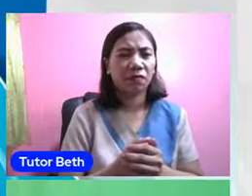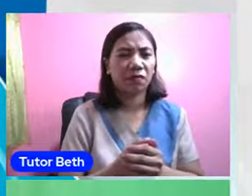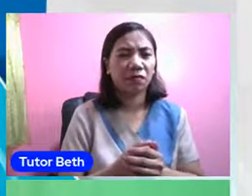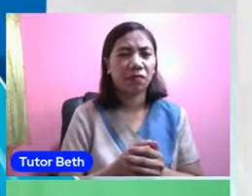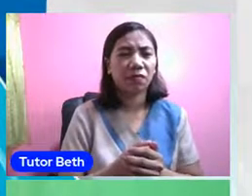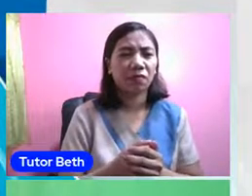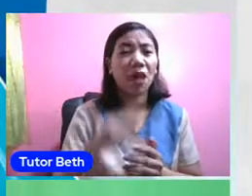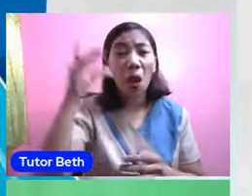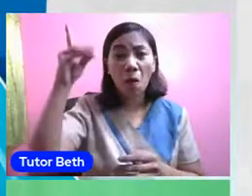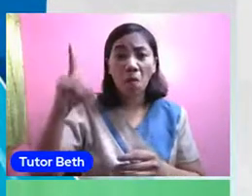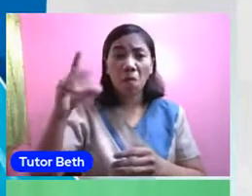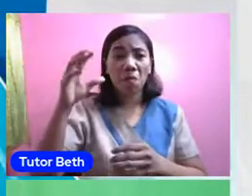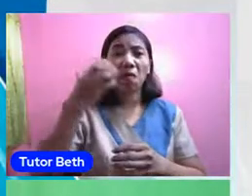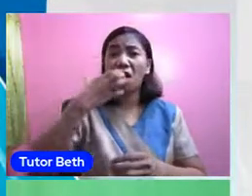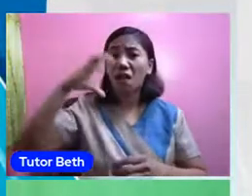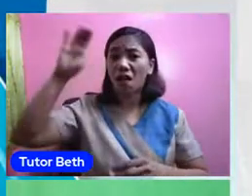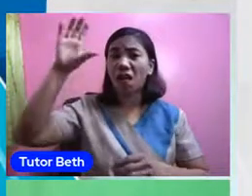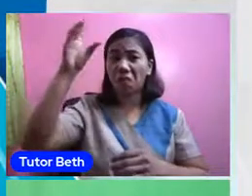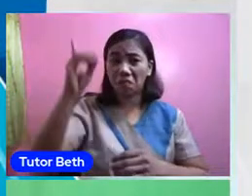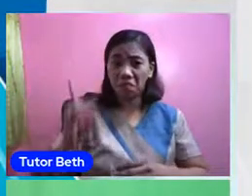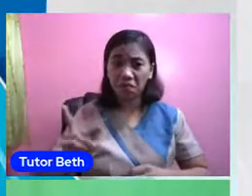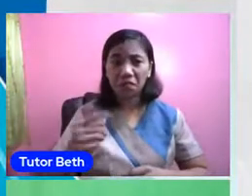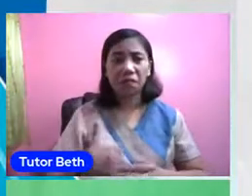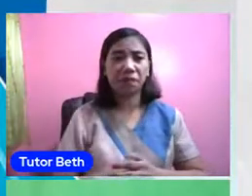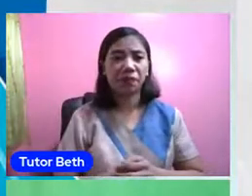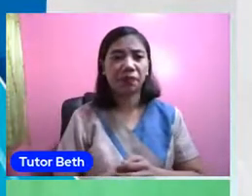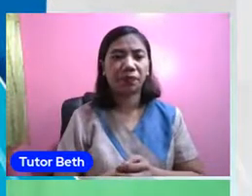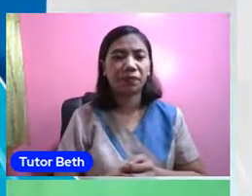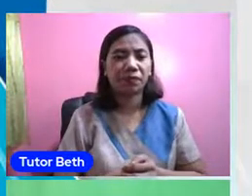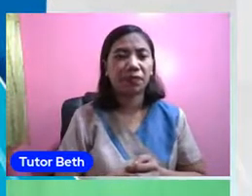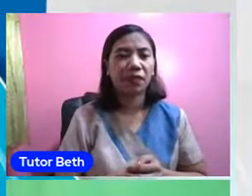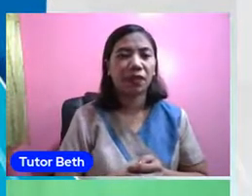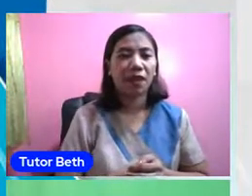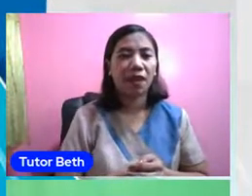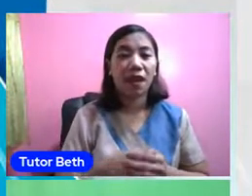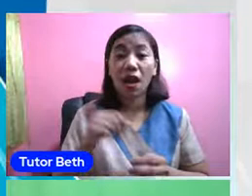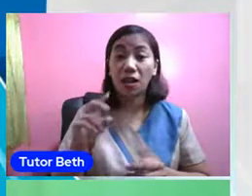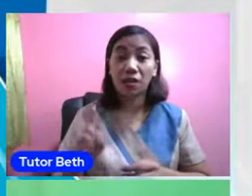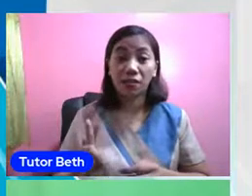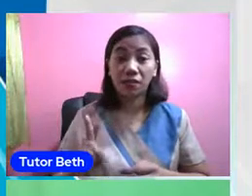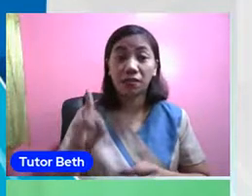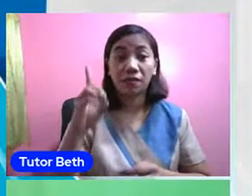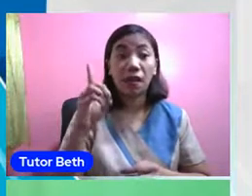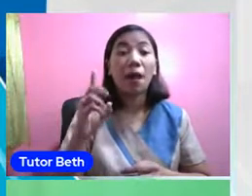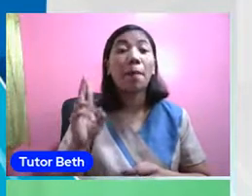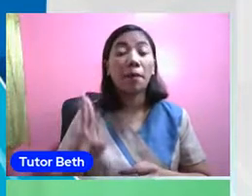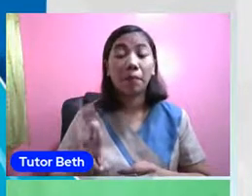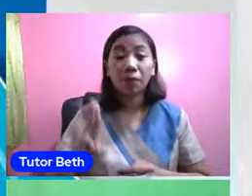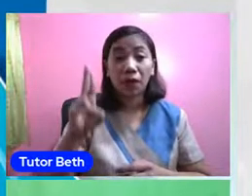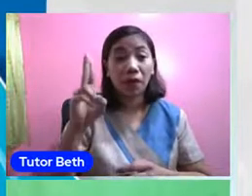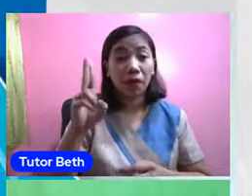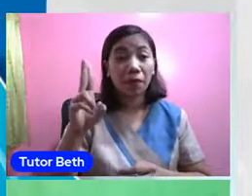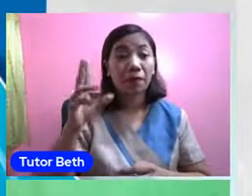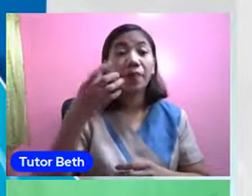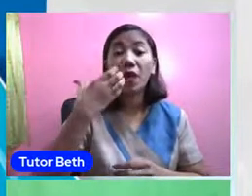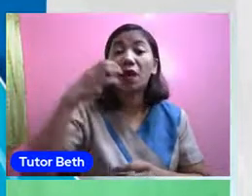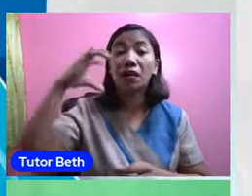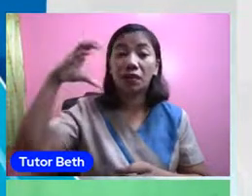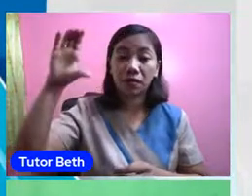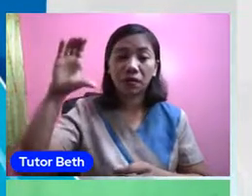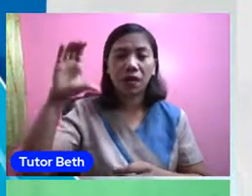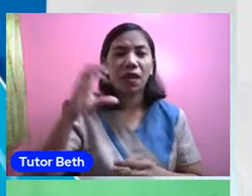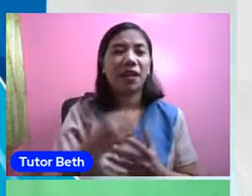Si Justin Adrian Sunrise, pwede rin. Pero usually po, tag-araw. Tingnan natin.